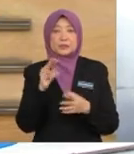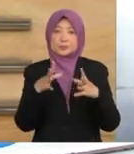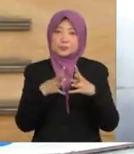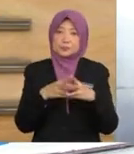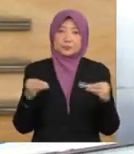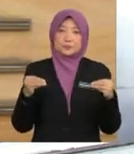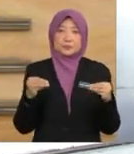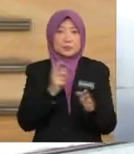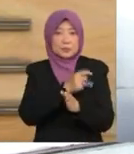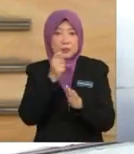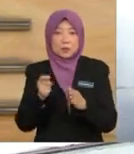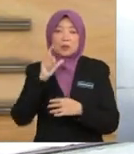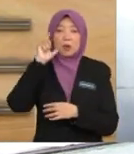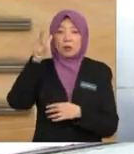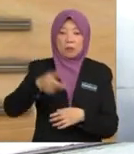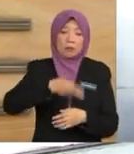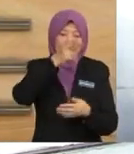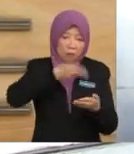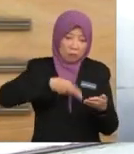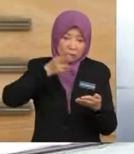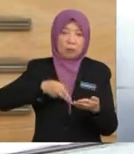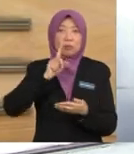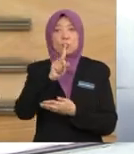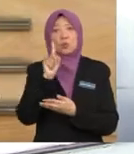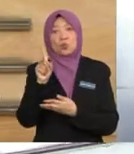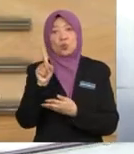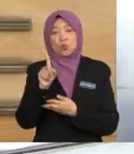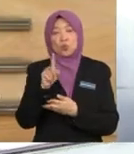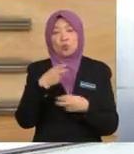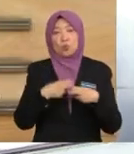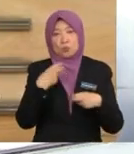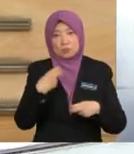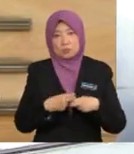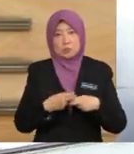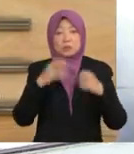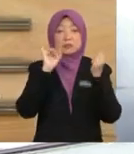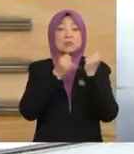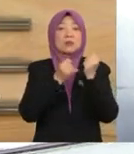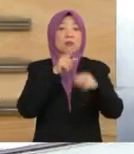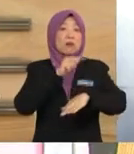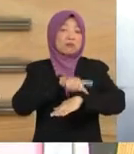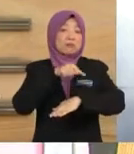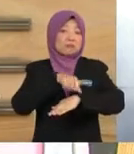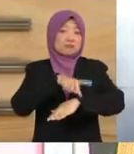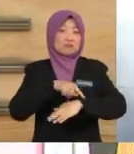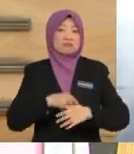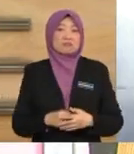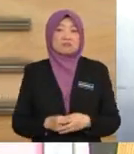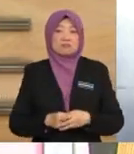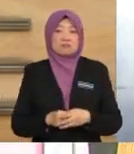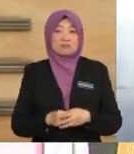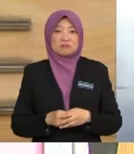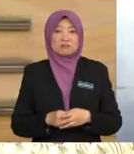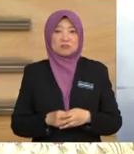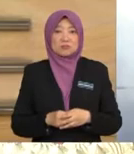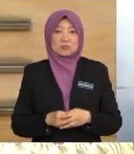Tak perlulah kita nak garis satu-satu. Betul juga, cikgu. Menjimatkan masa, kan? Baik, cikgu. Sambil-sambil tu boleh